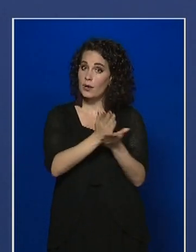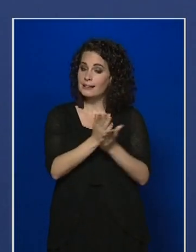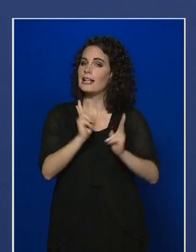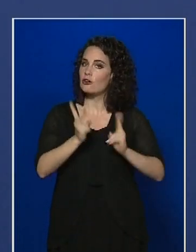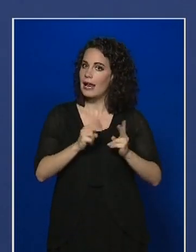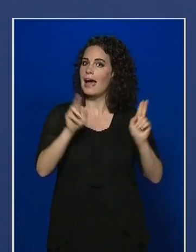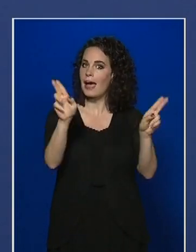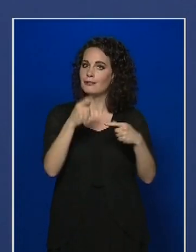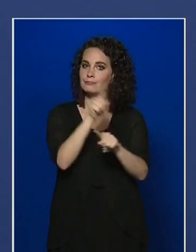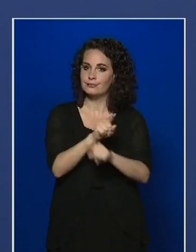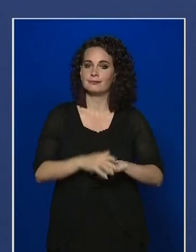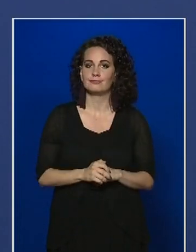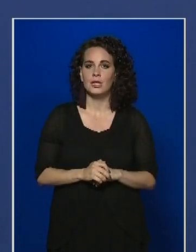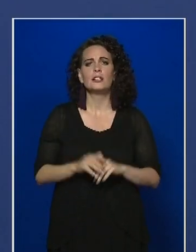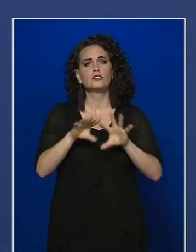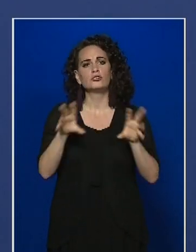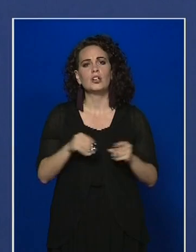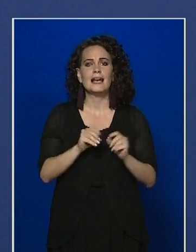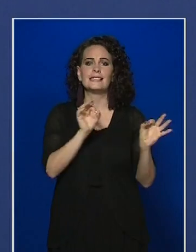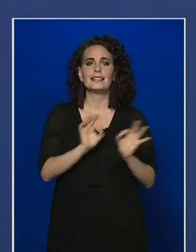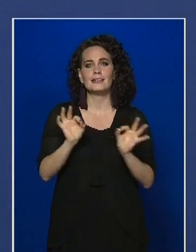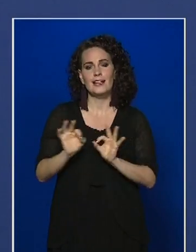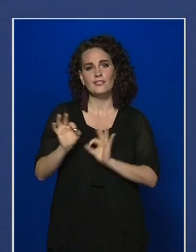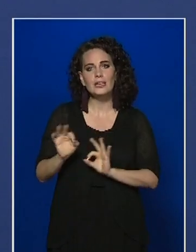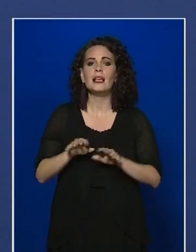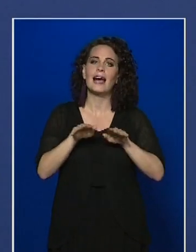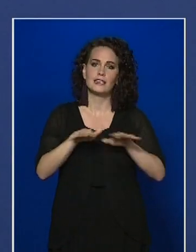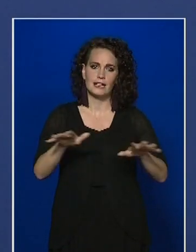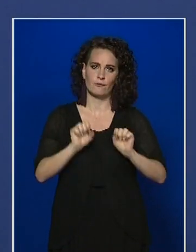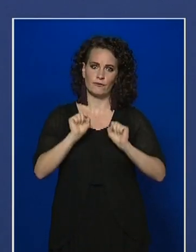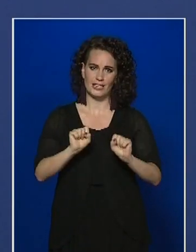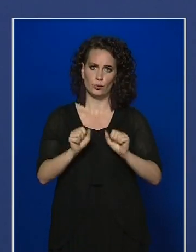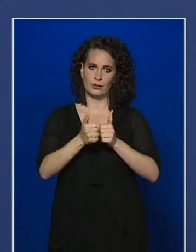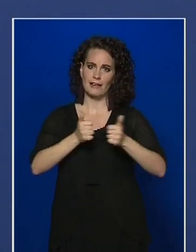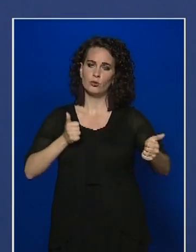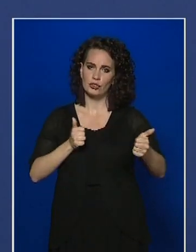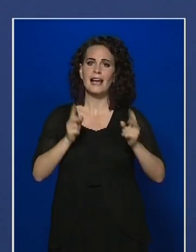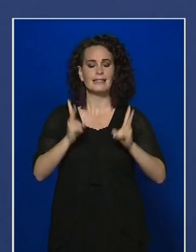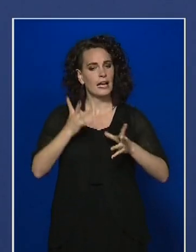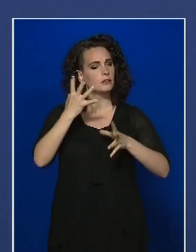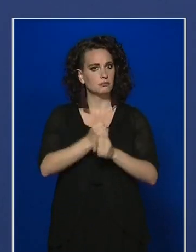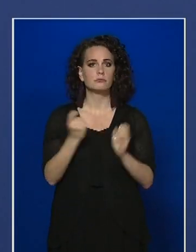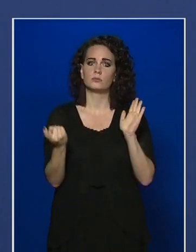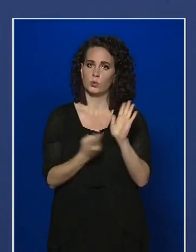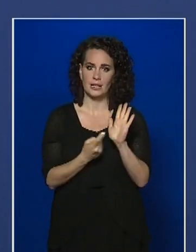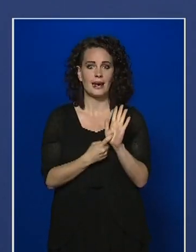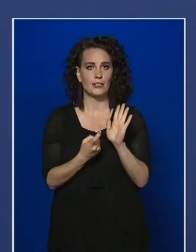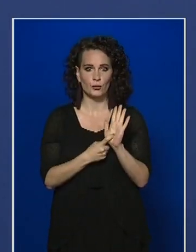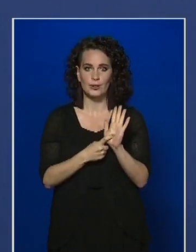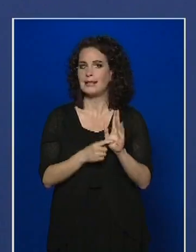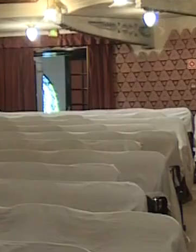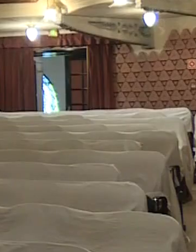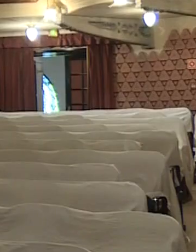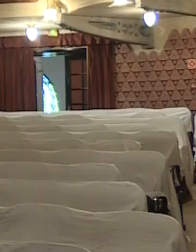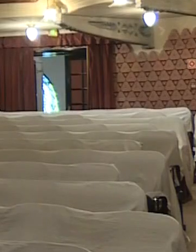a családi rendezvényeken az általános védelmi intézkedésként meghozott védőtávolság betartásának kötelezettsége nem